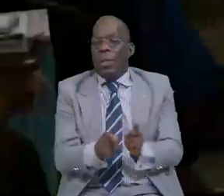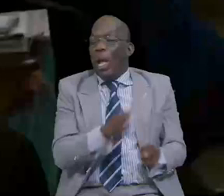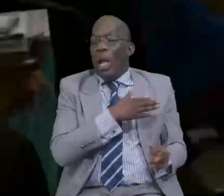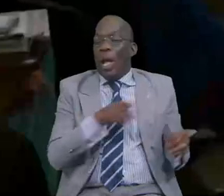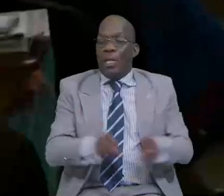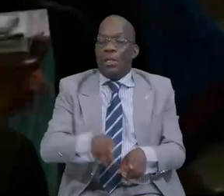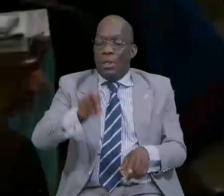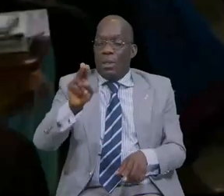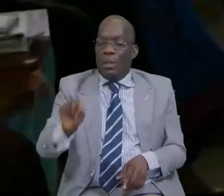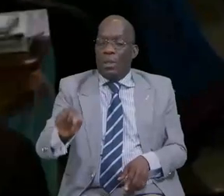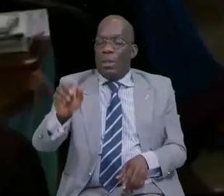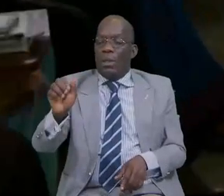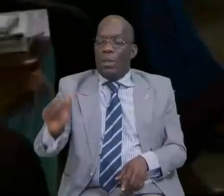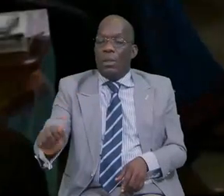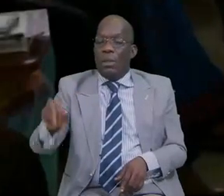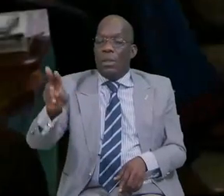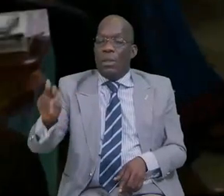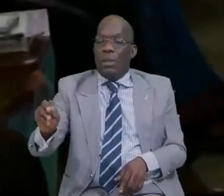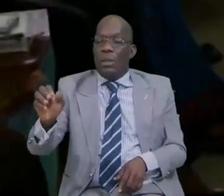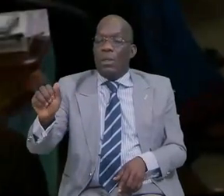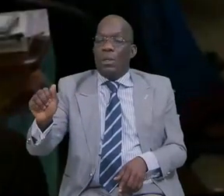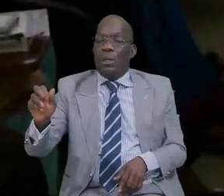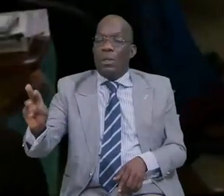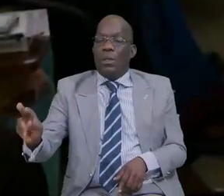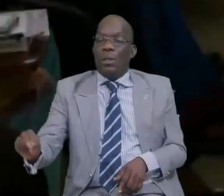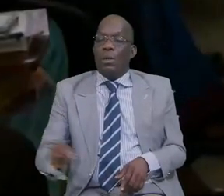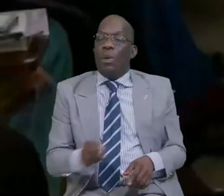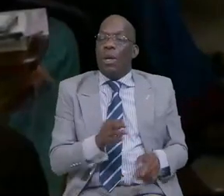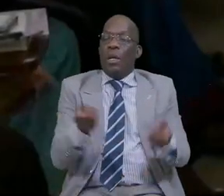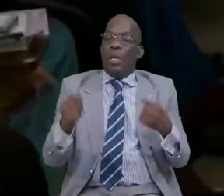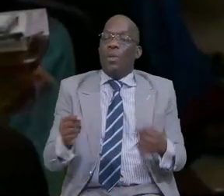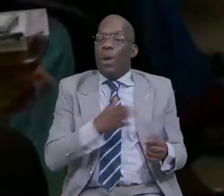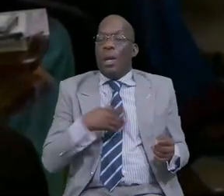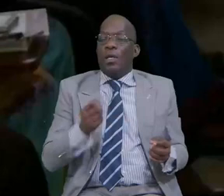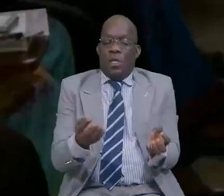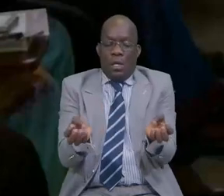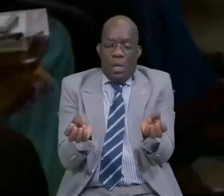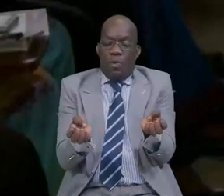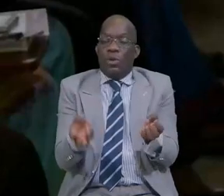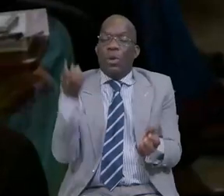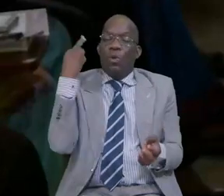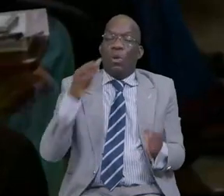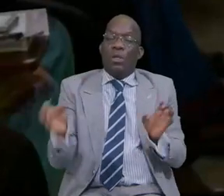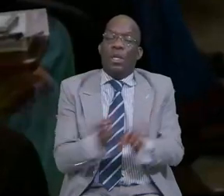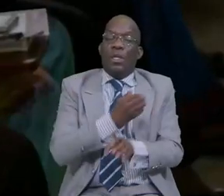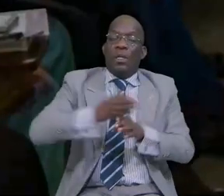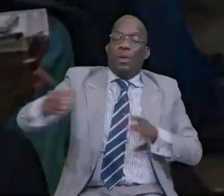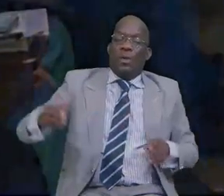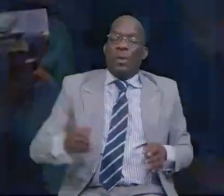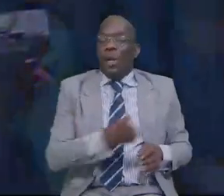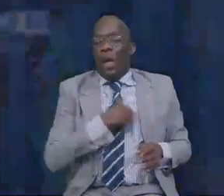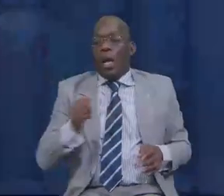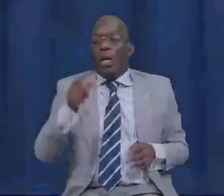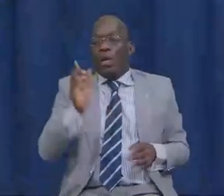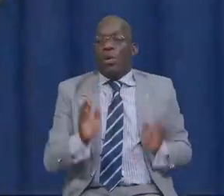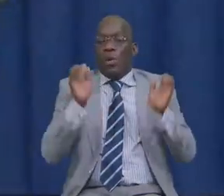Et pour que leur lèpre soit guérie. Parce qu'ils savaient que Dieu finalement donnera